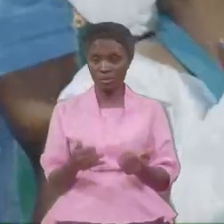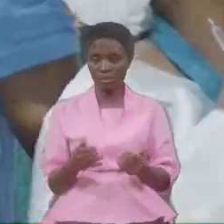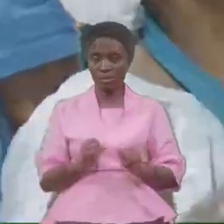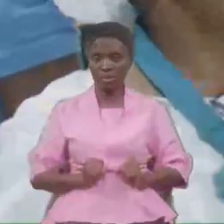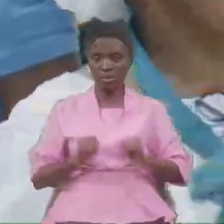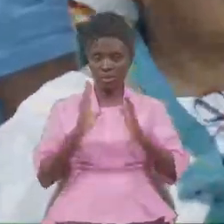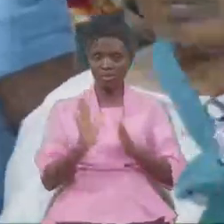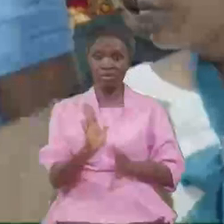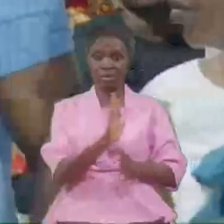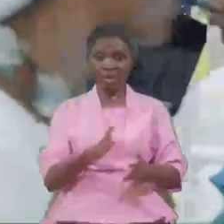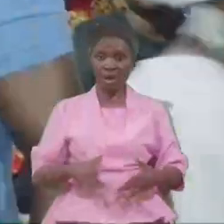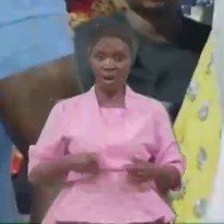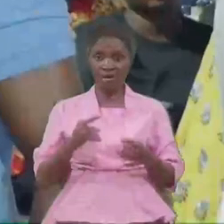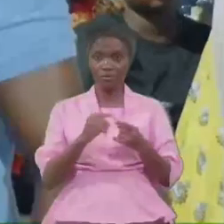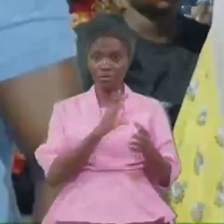Il y aura